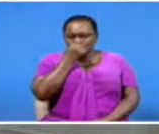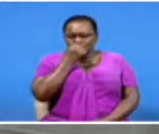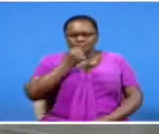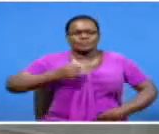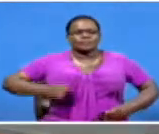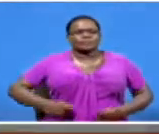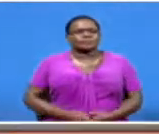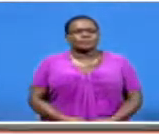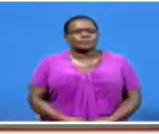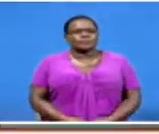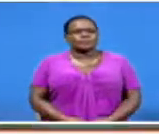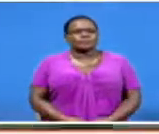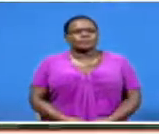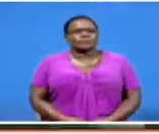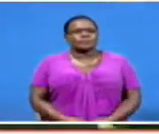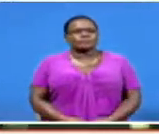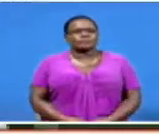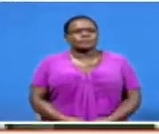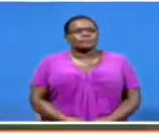kina.